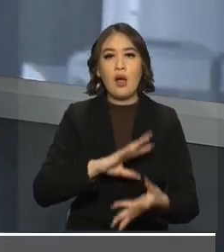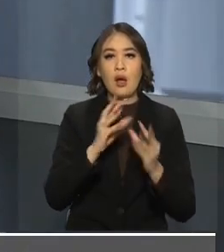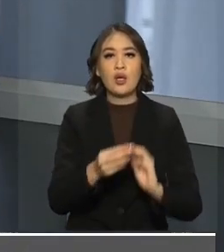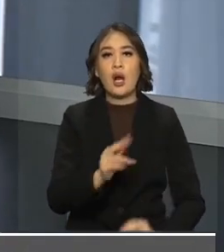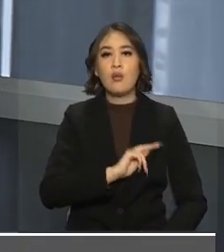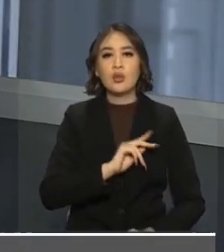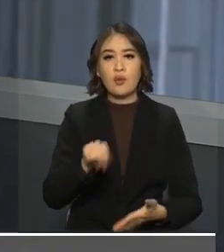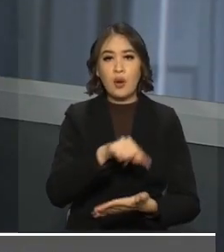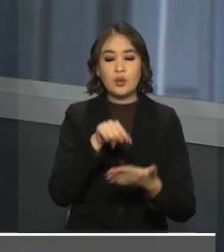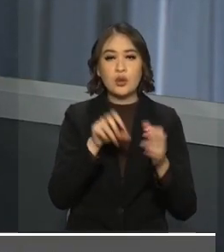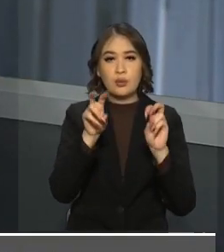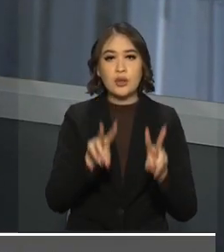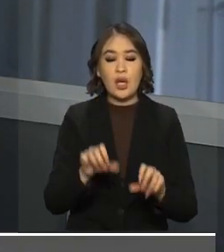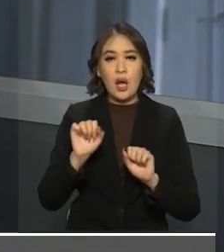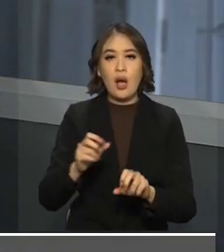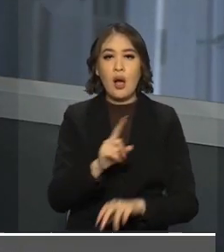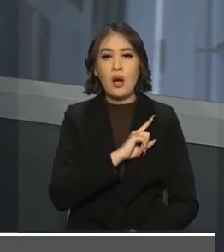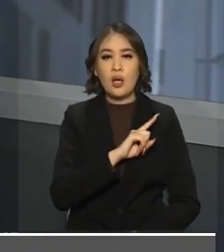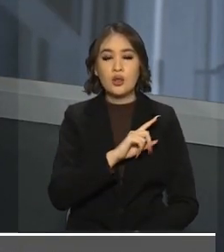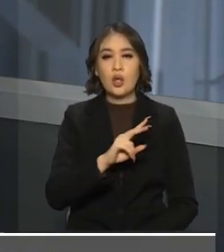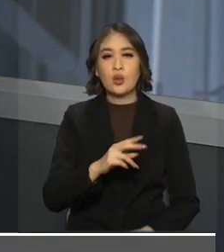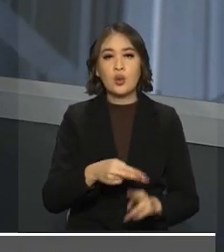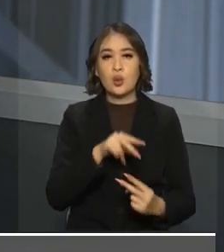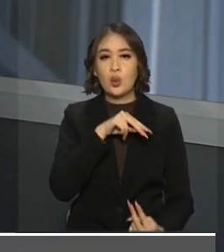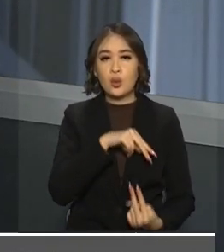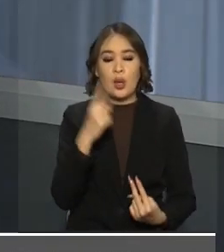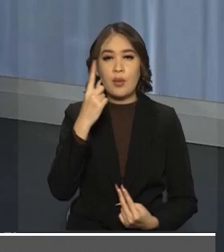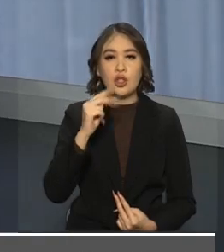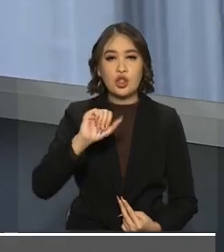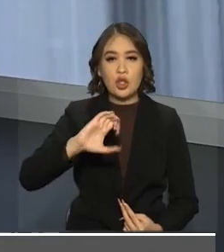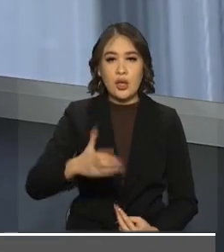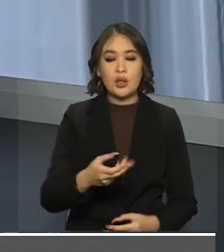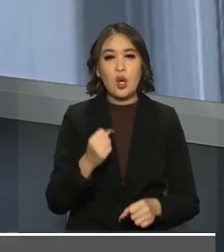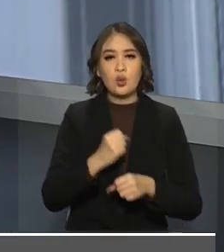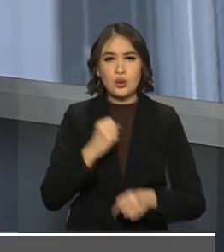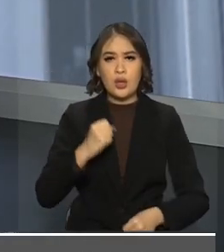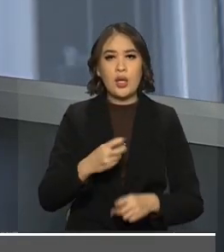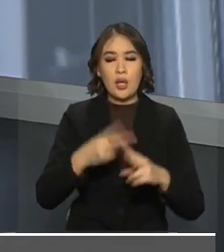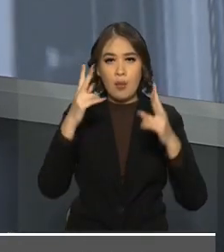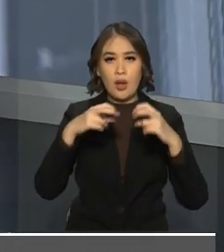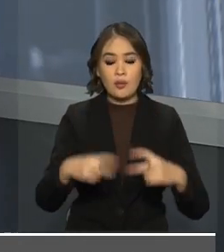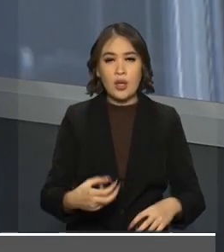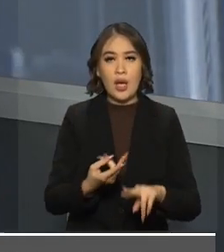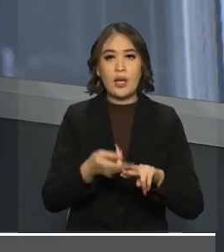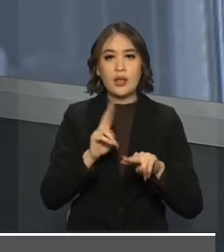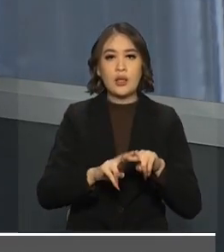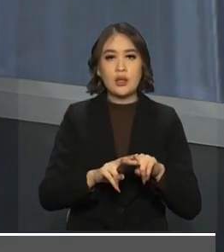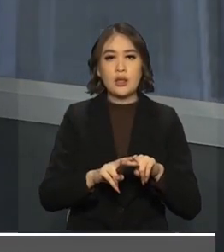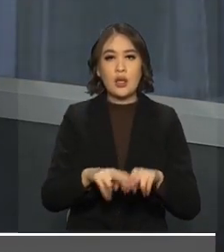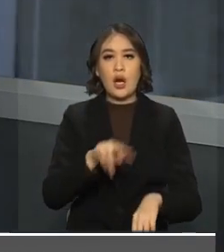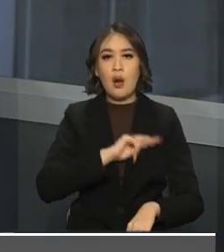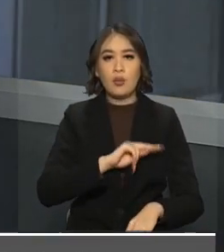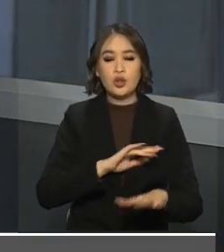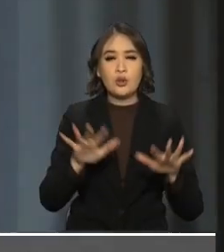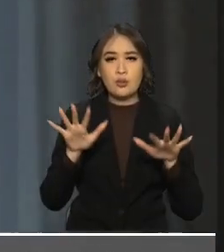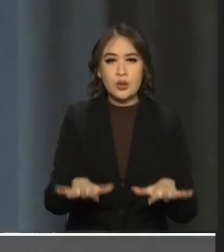отрабатывали вопросы безопасности и охраны труда. Это вот первая часть, это усиление требований, это, значит, к рабочим